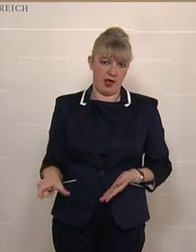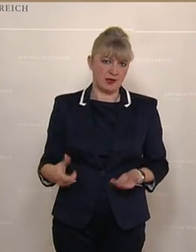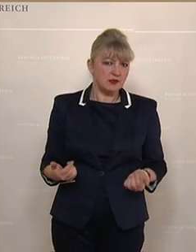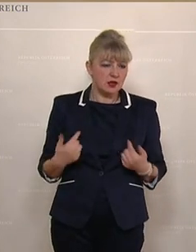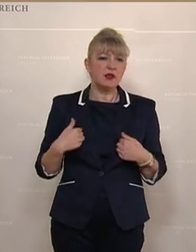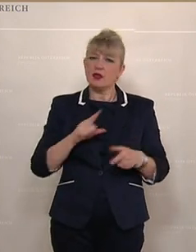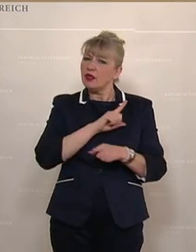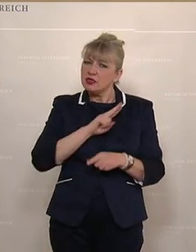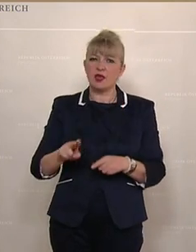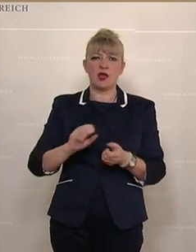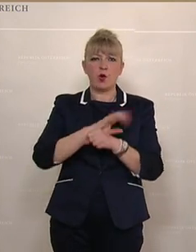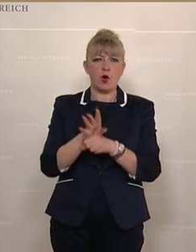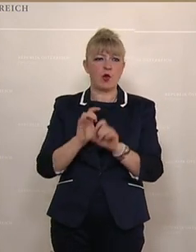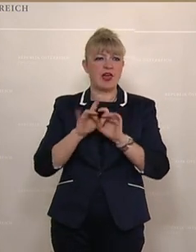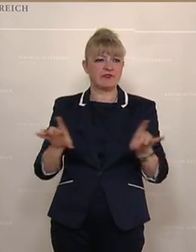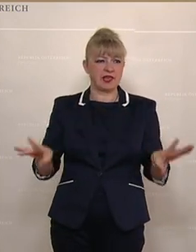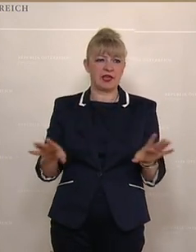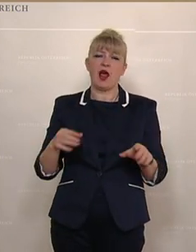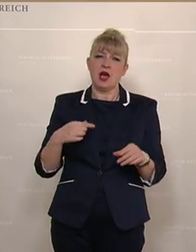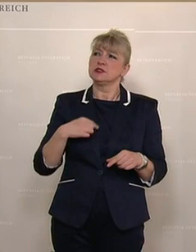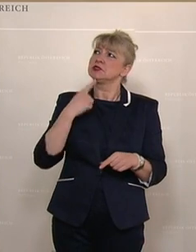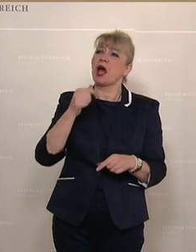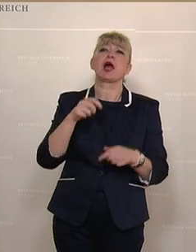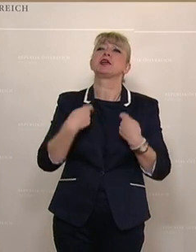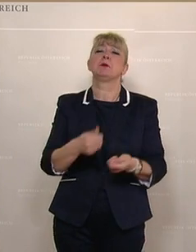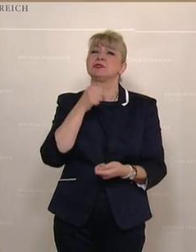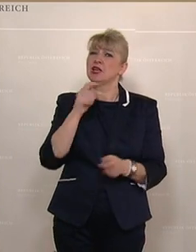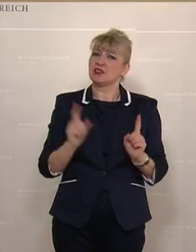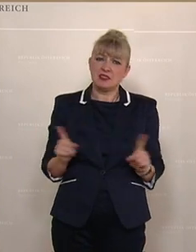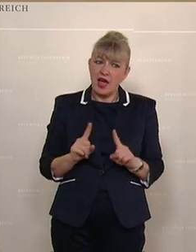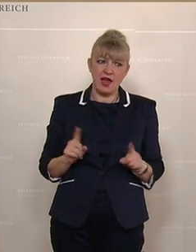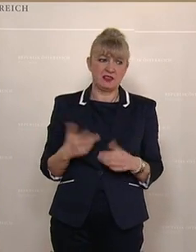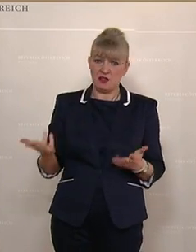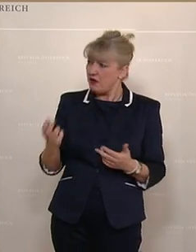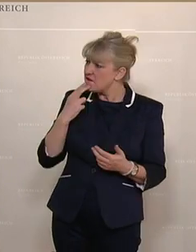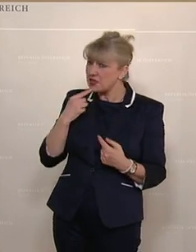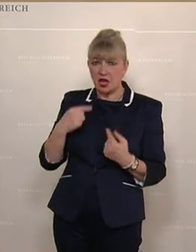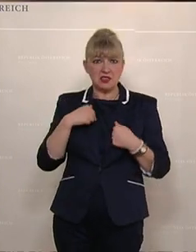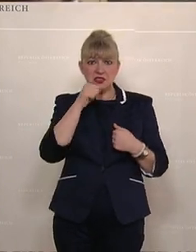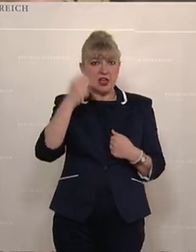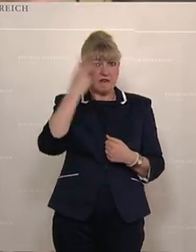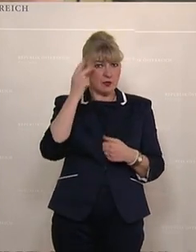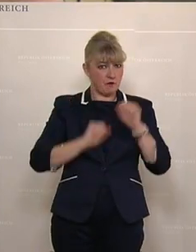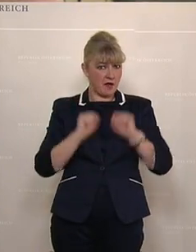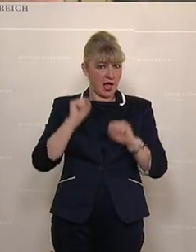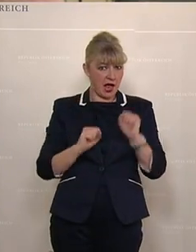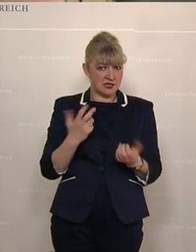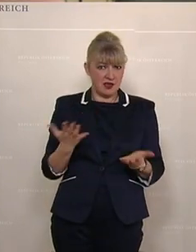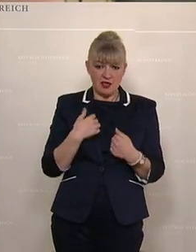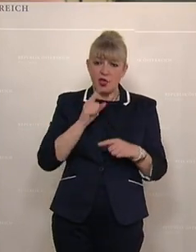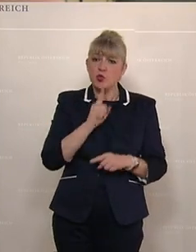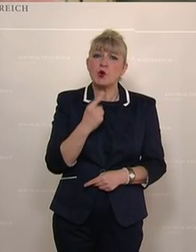nie das Coronavirus verleugnet. Wer sagt, dass wir uns unvernünftig verhalten? Man spricht sich